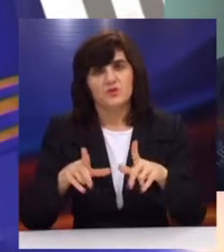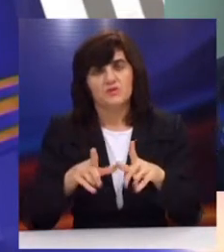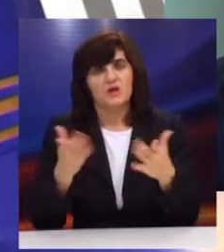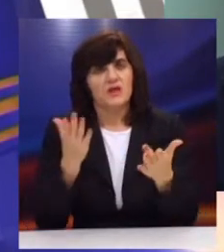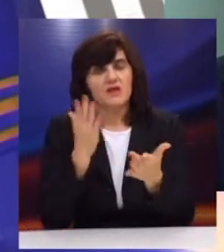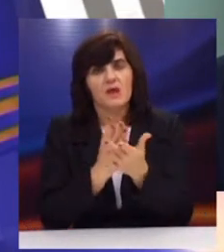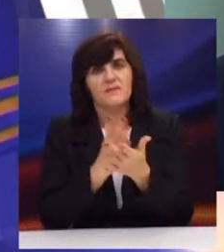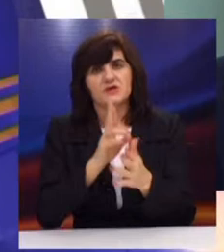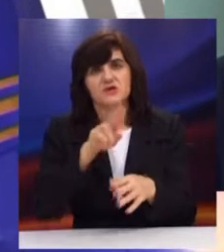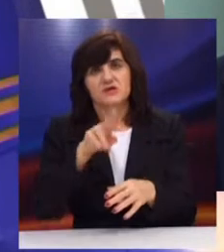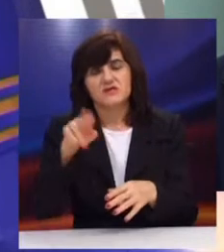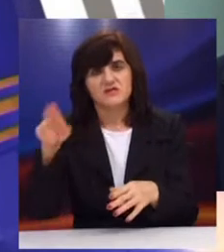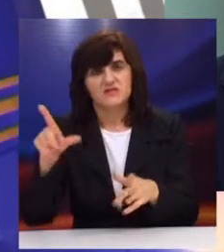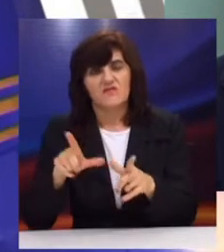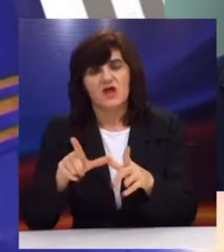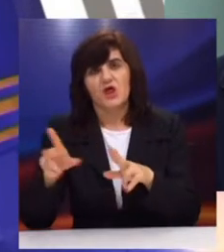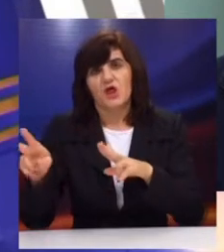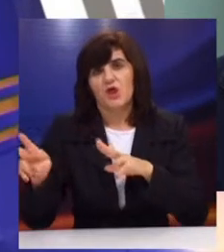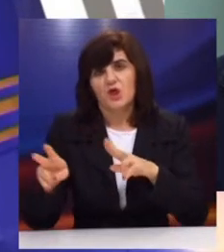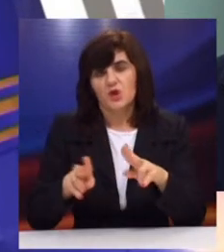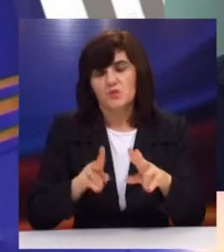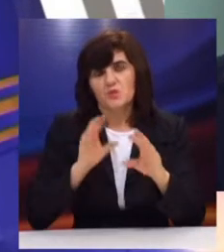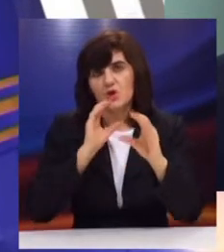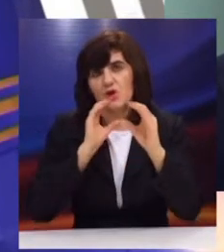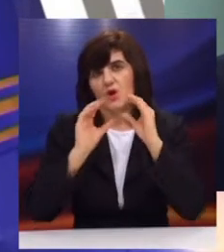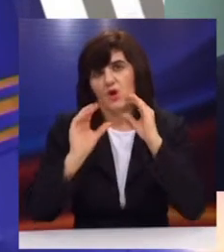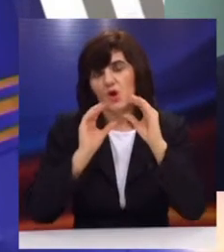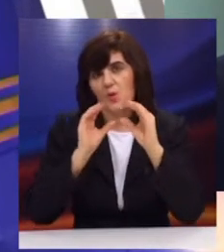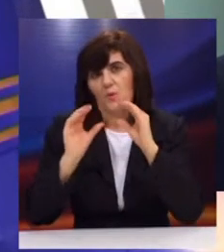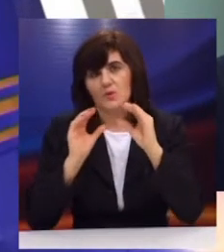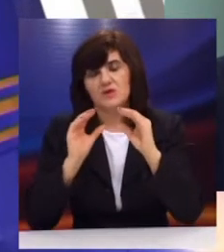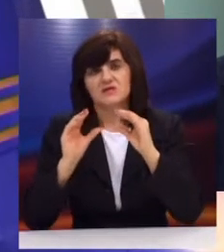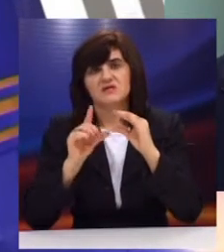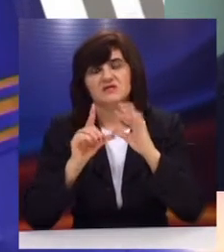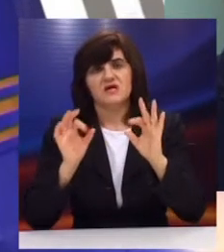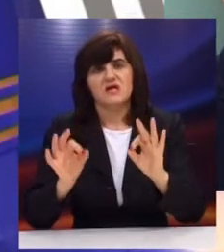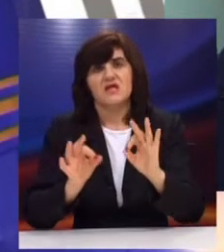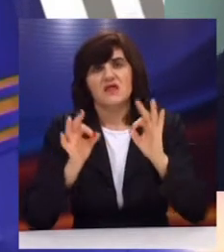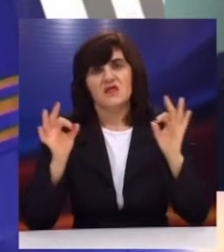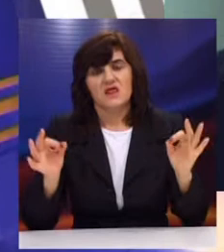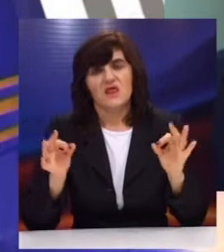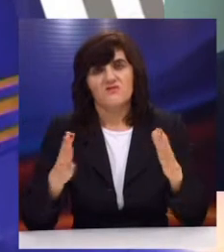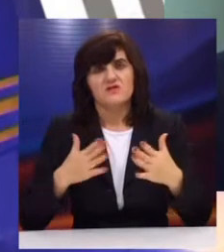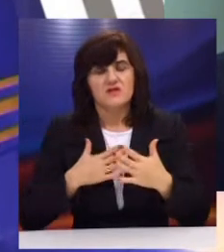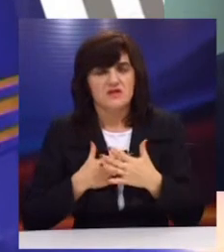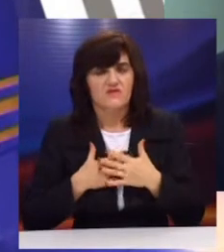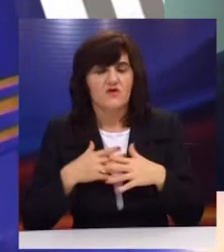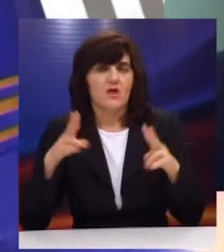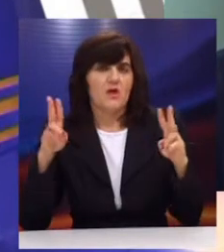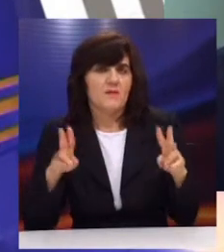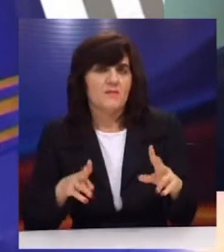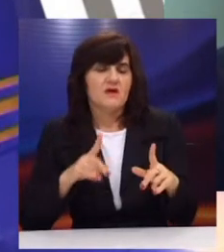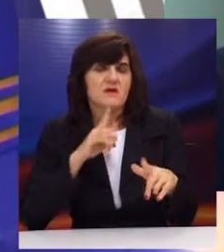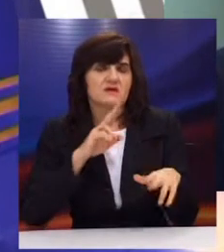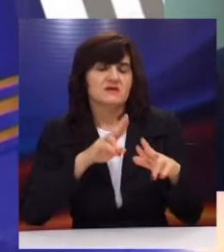i sudovima, da će svako tužilaštvo i svaki sud komunicirati s medijima i komunicirati s javnošću na svoj način.